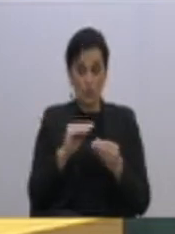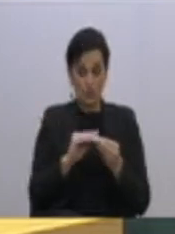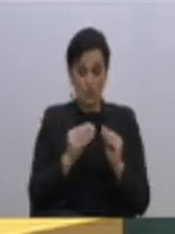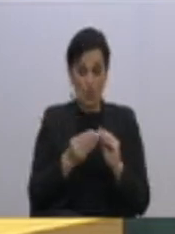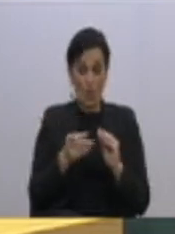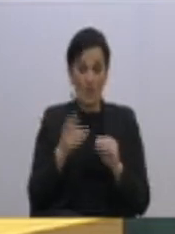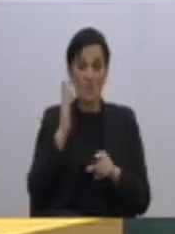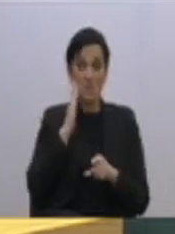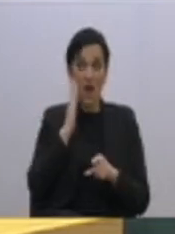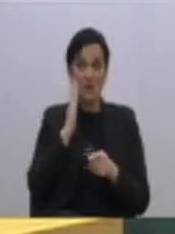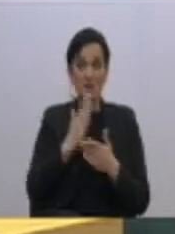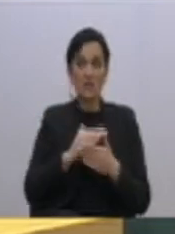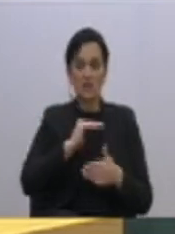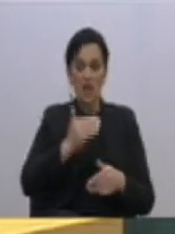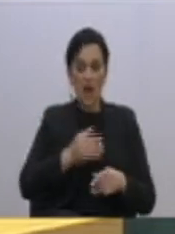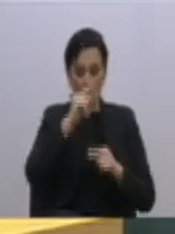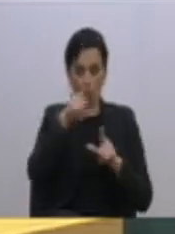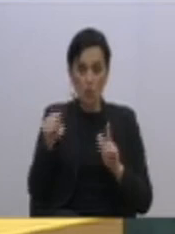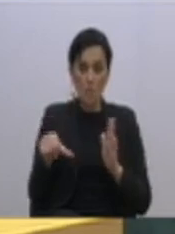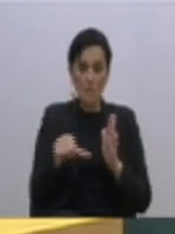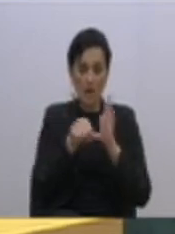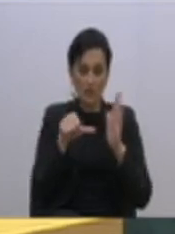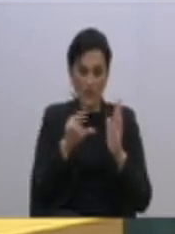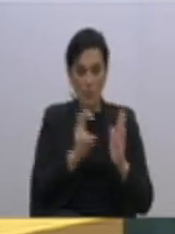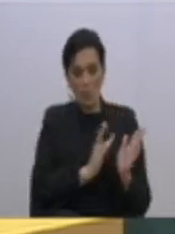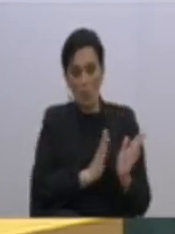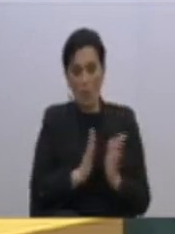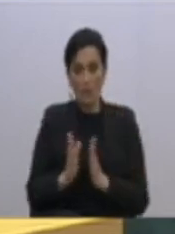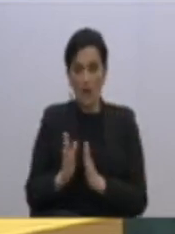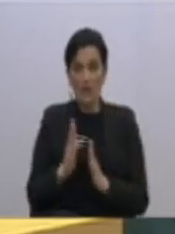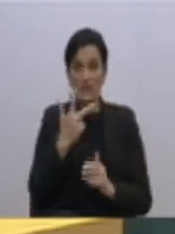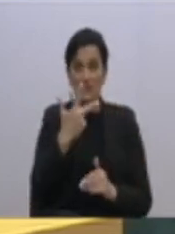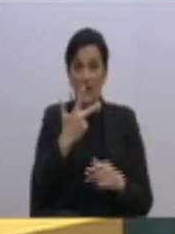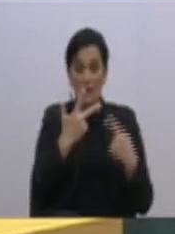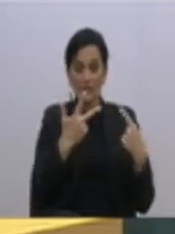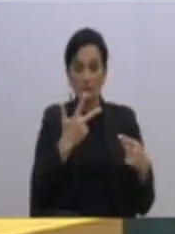მართლაც არსებობს, კერძო სკოლების მეშვეობით მოვაგვაროთ. ანუ სამი სხვადასხვა